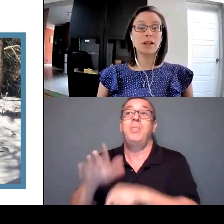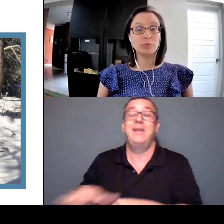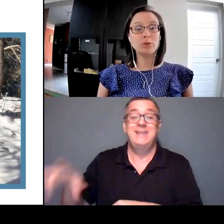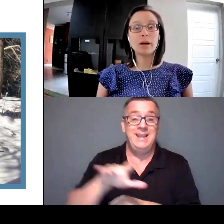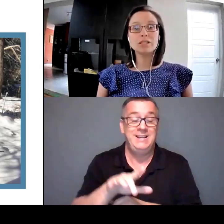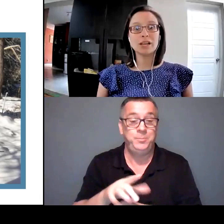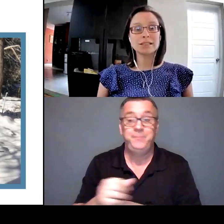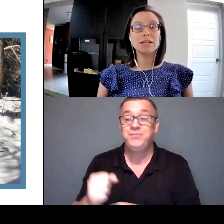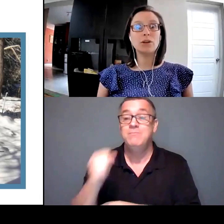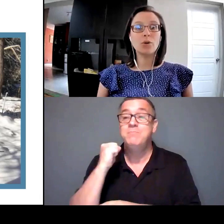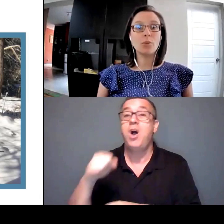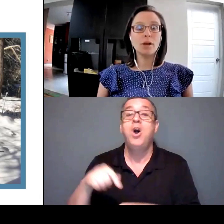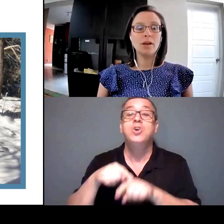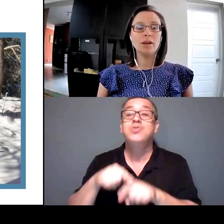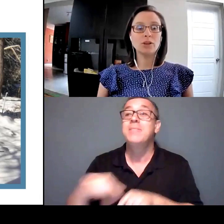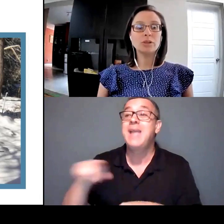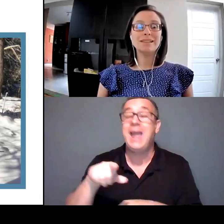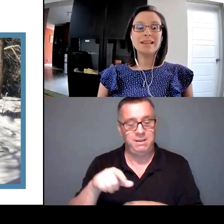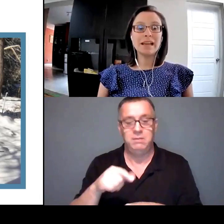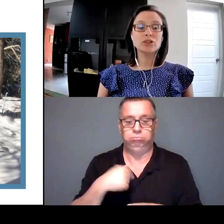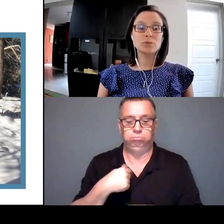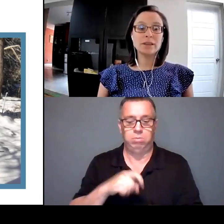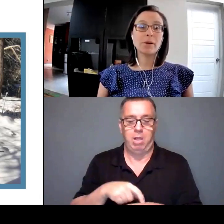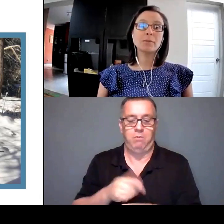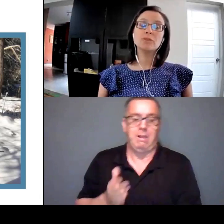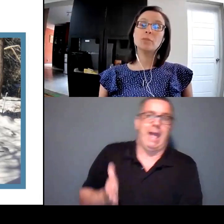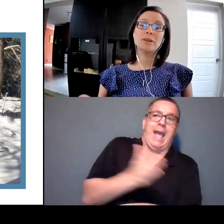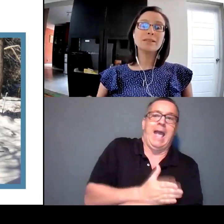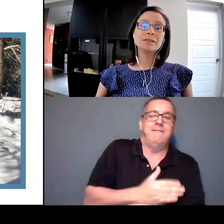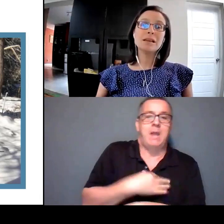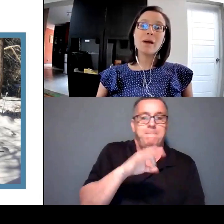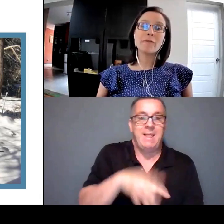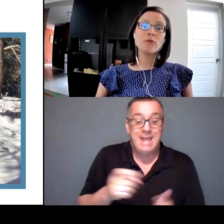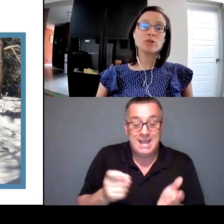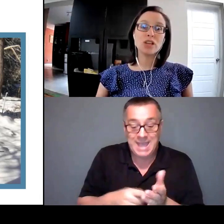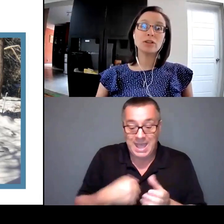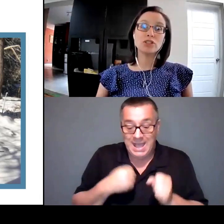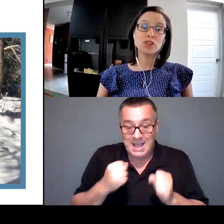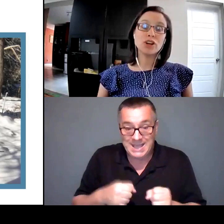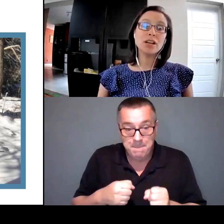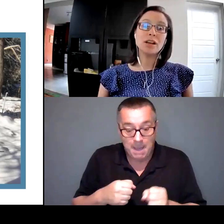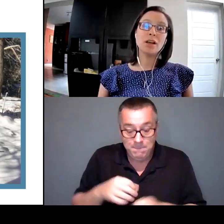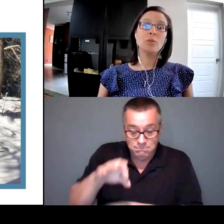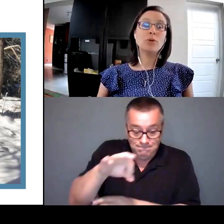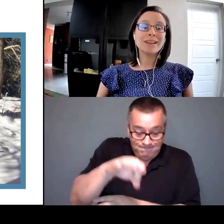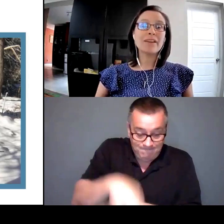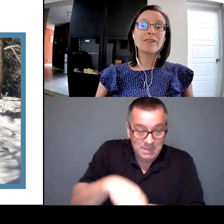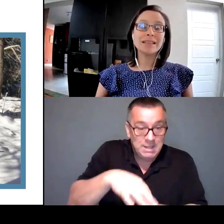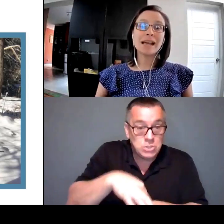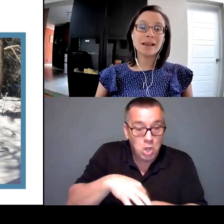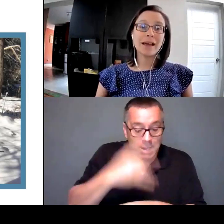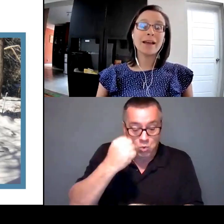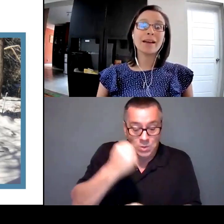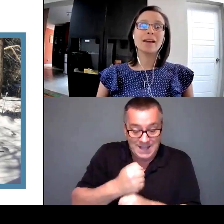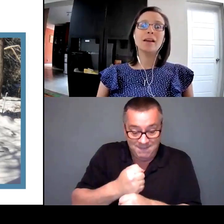là, ou la plupart des jardiniers locaux. Donc, dès que je suis capable de planter ma fourche dans le sol pour travailler